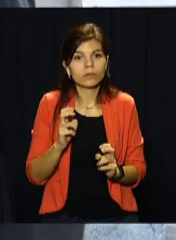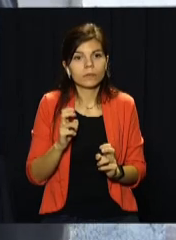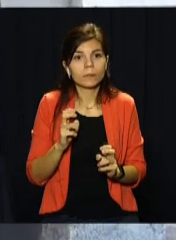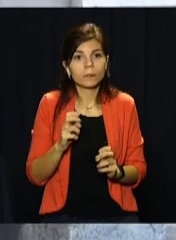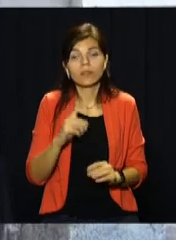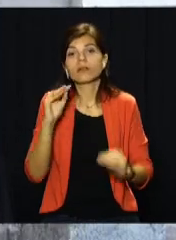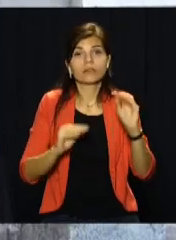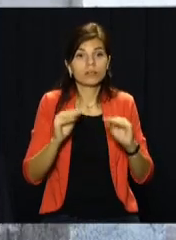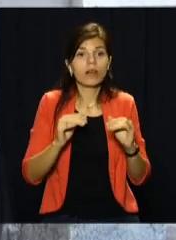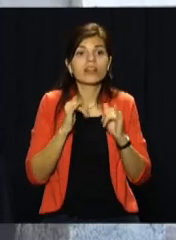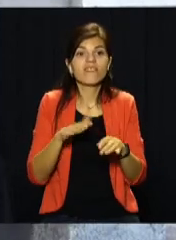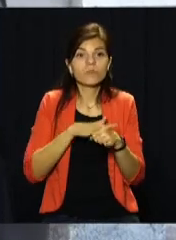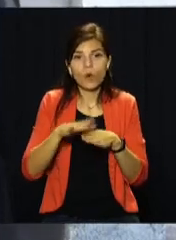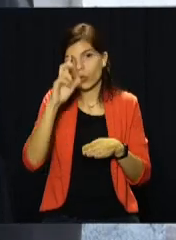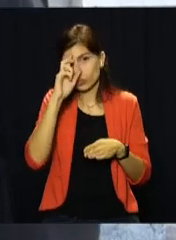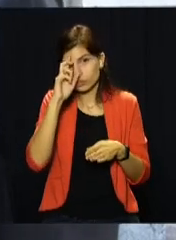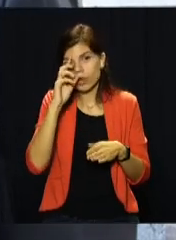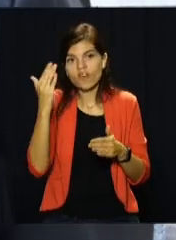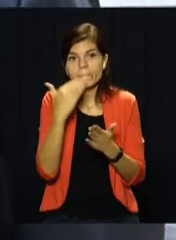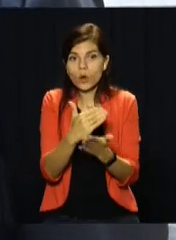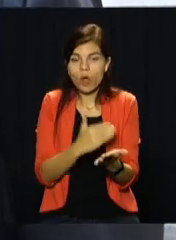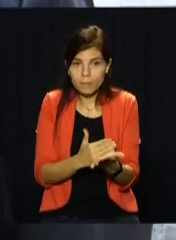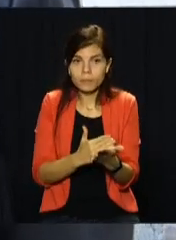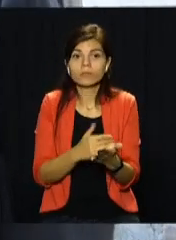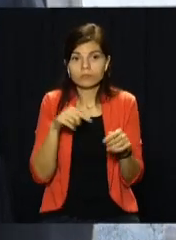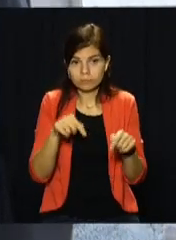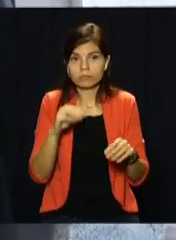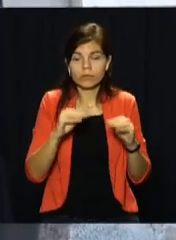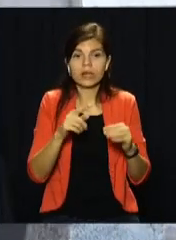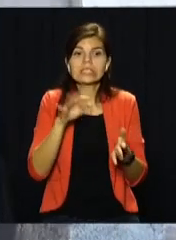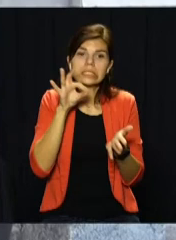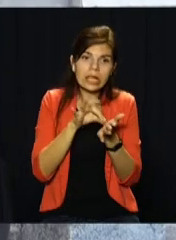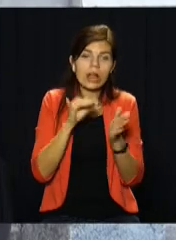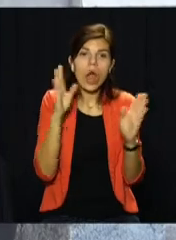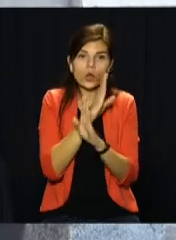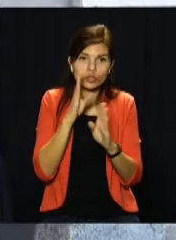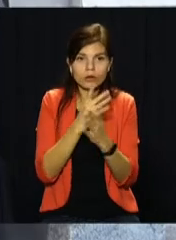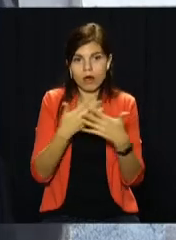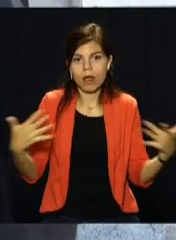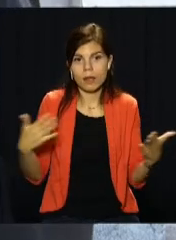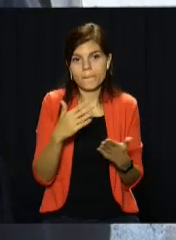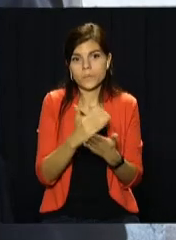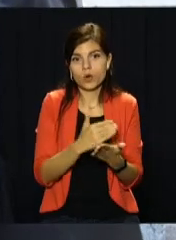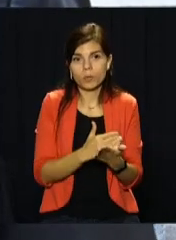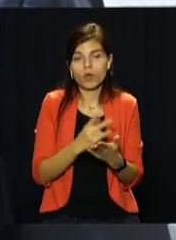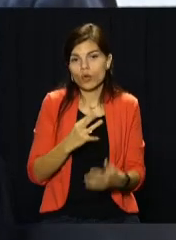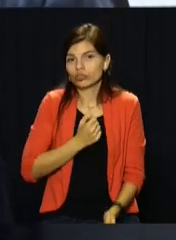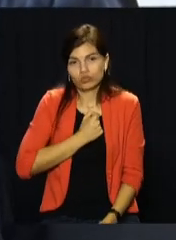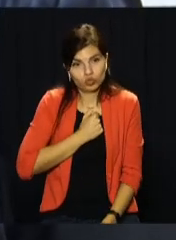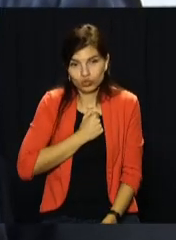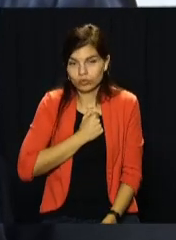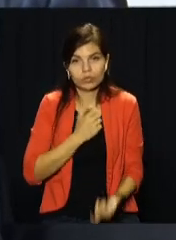Підприємство створено для виконання державних програм. Це цільові екологічні програми. К сожалению,